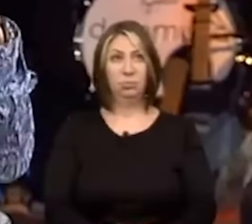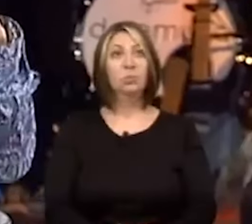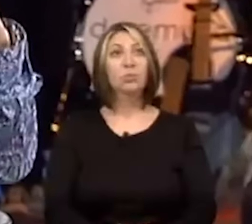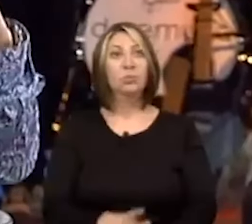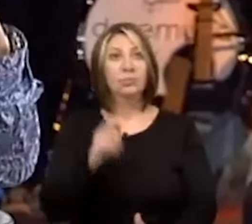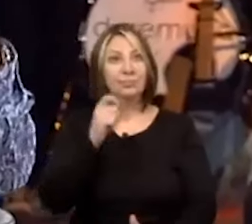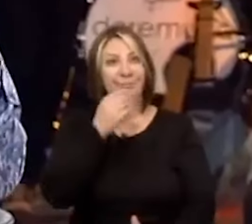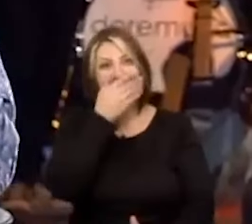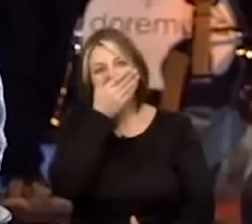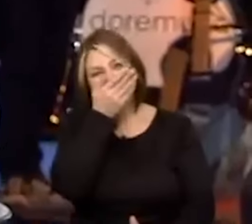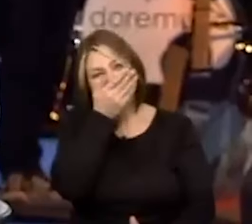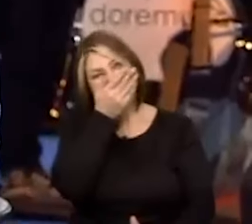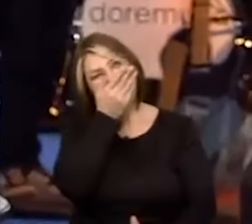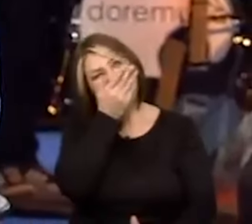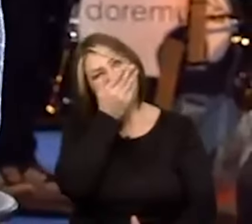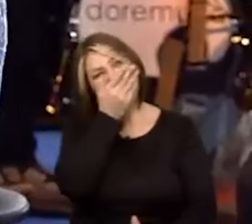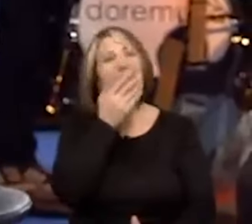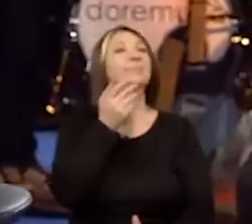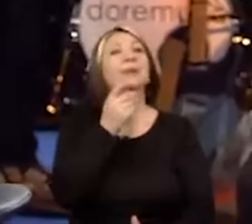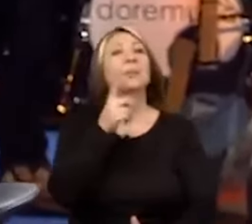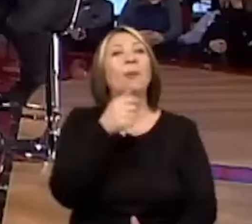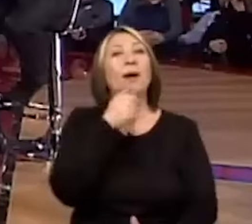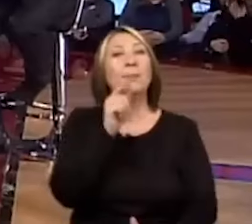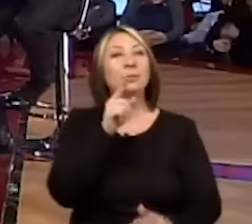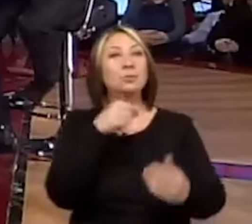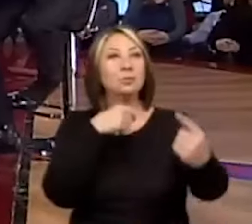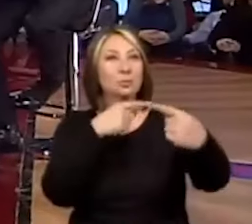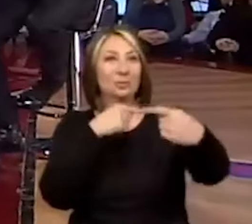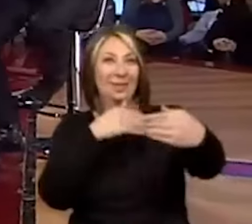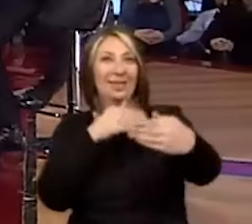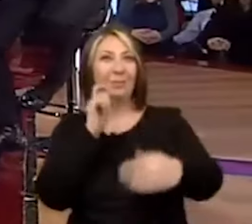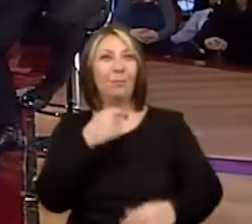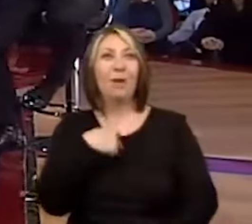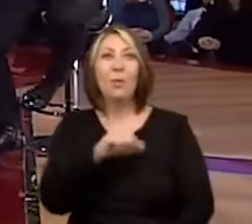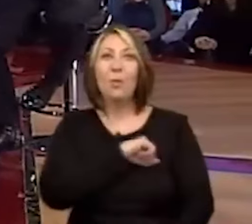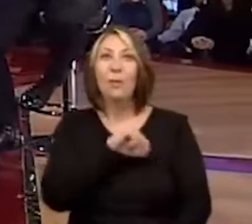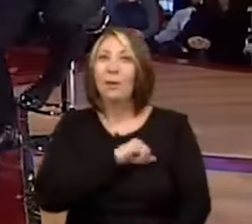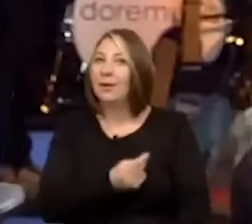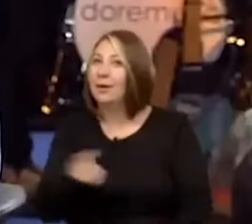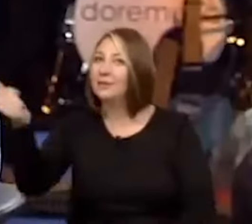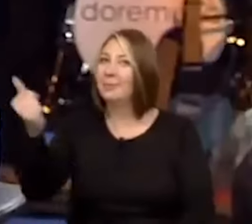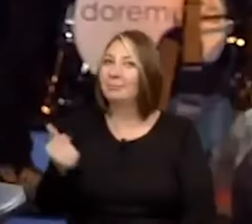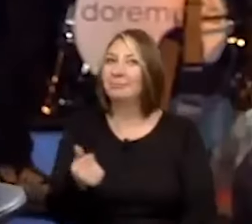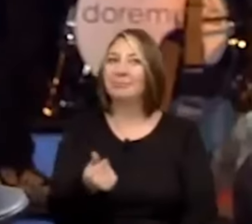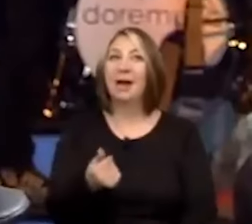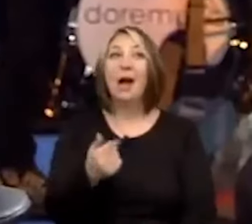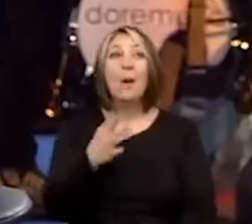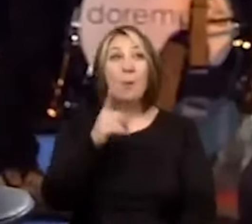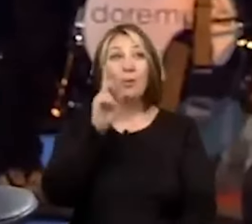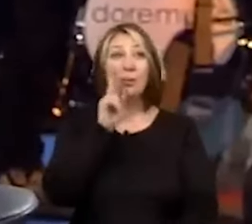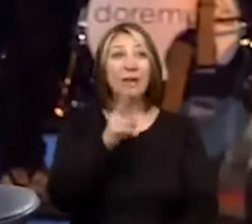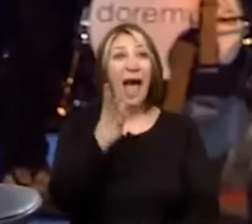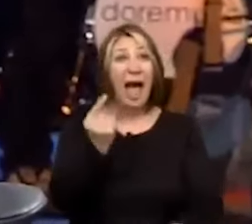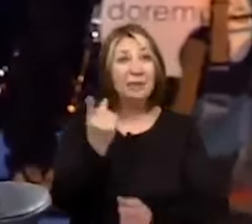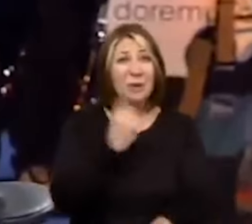Öpücük gönderiyor. Şimdi bu abi bize şu mesafeden bunu yapsa ben vallahi ödüm patlar. Ama orada